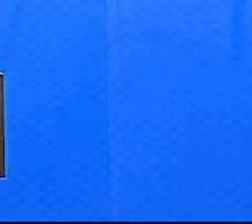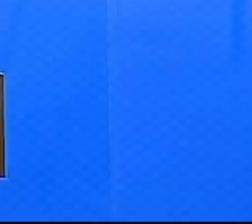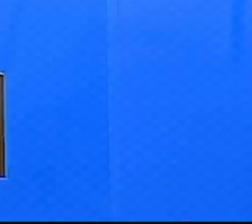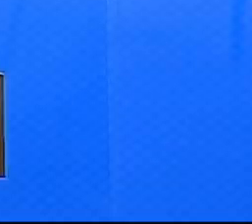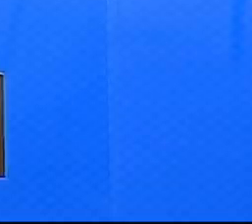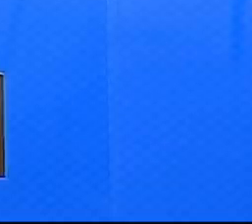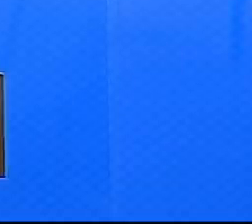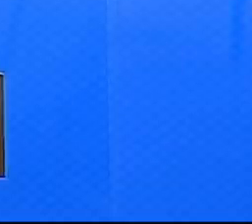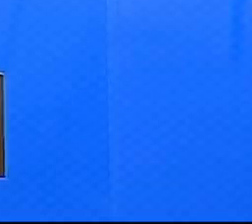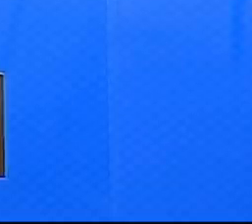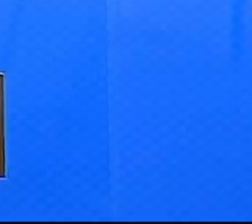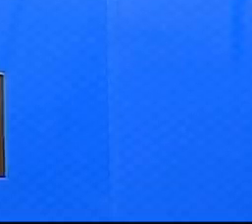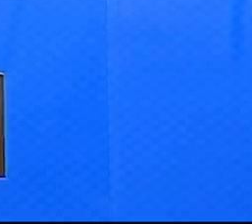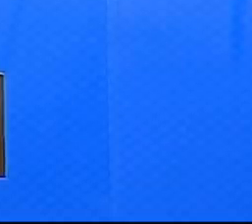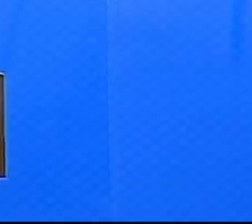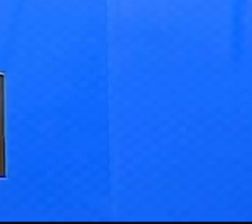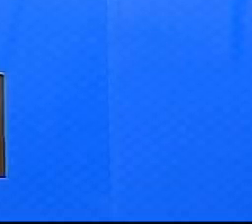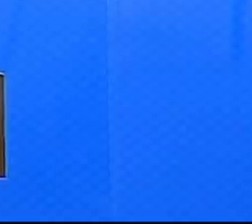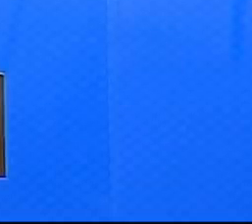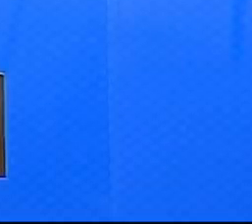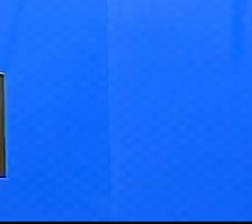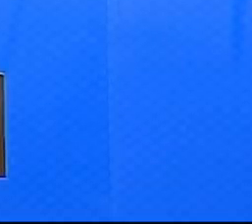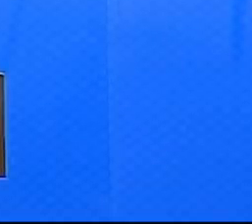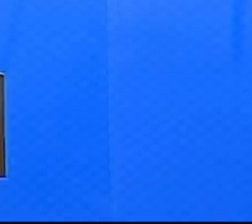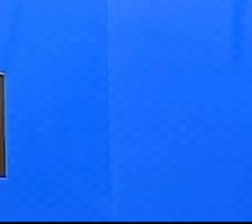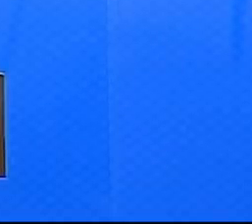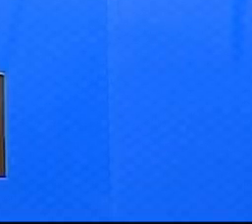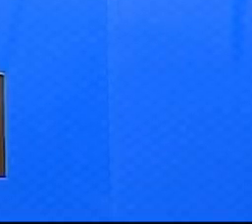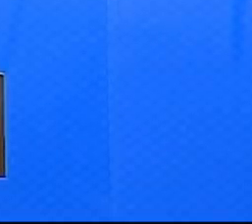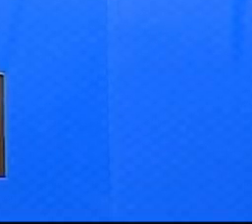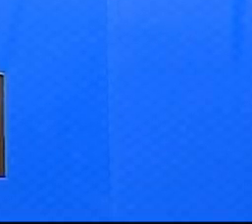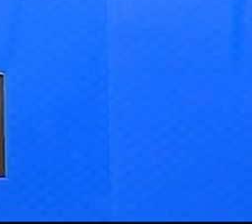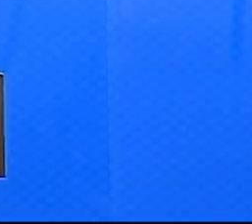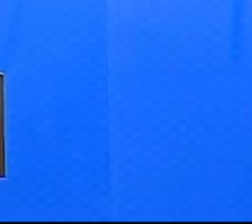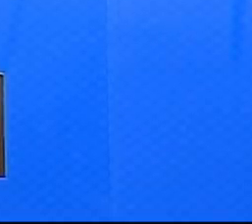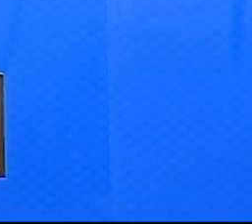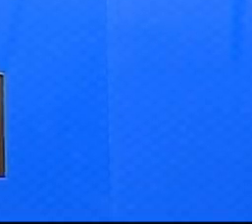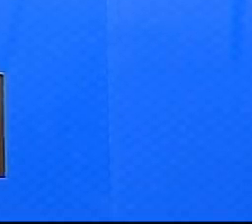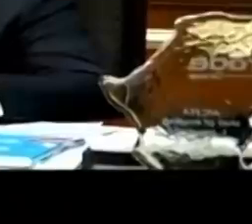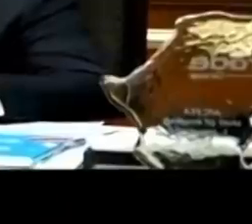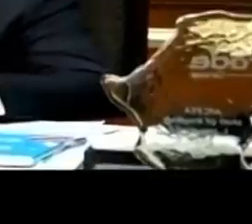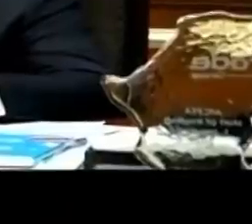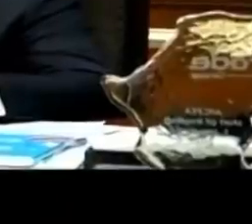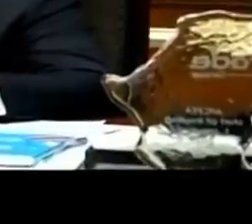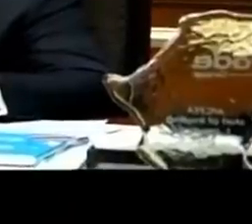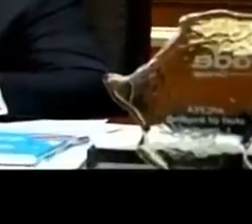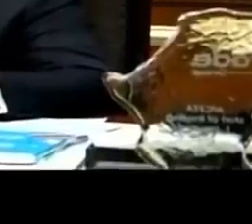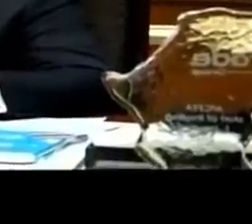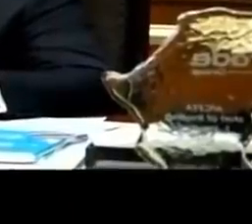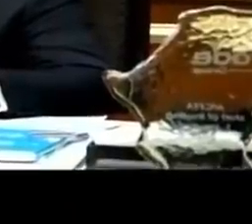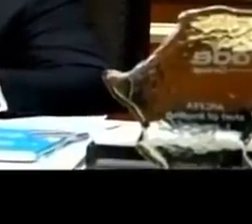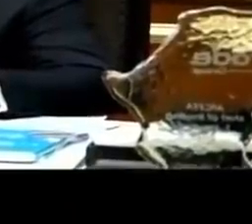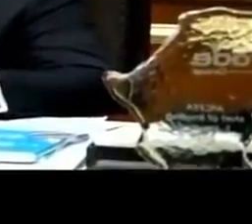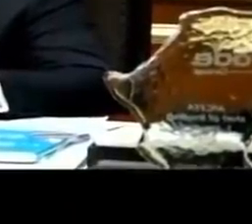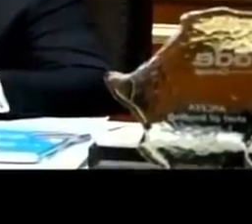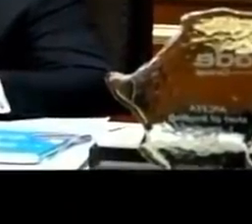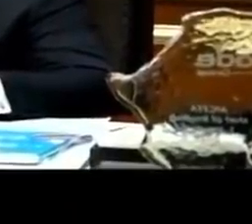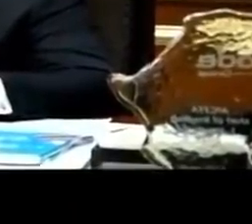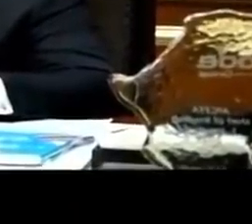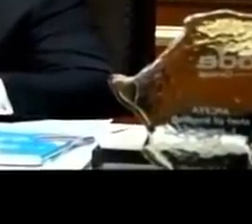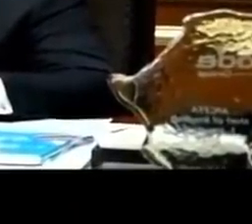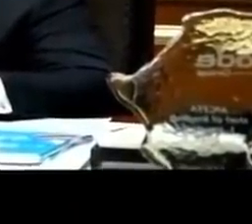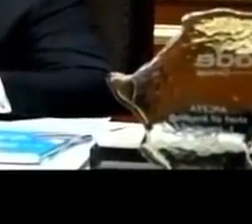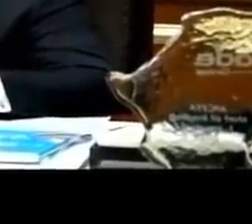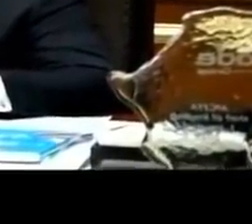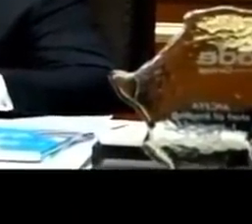communication du président de la République a porté sur 3 points, à savoir 1. De l'appel aux groupes armés